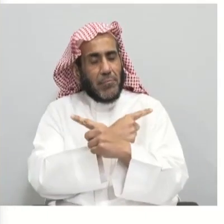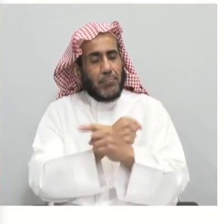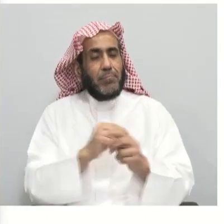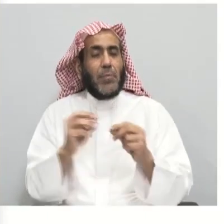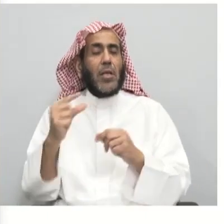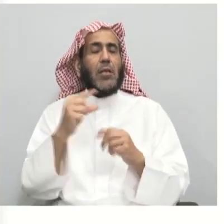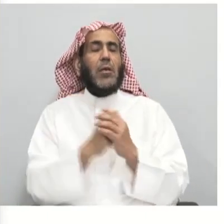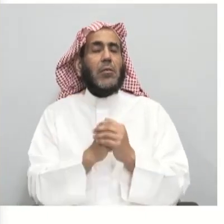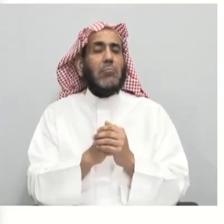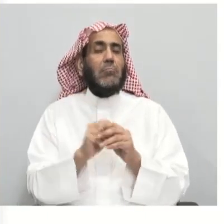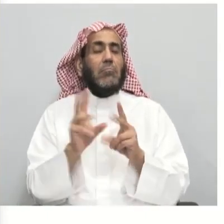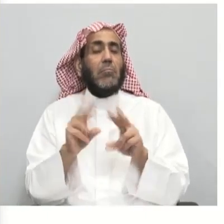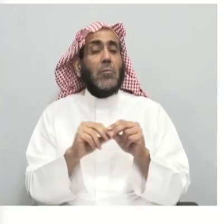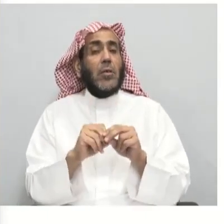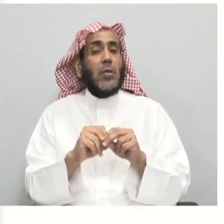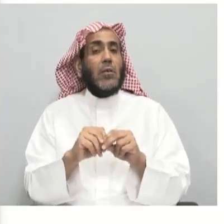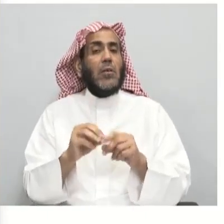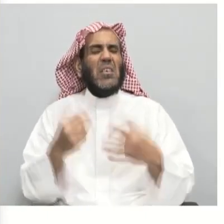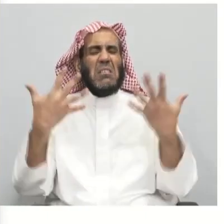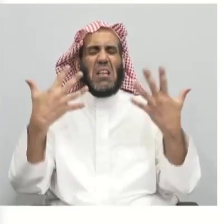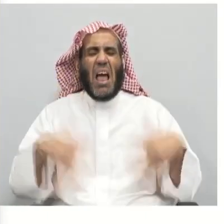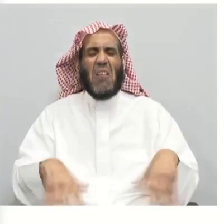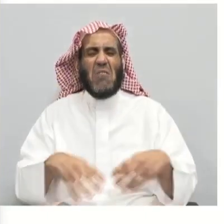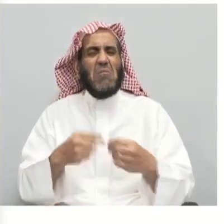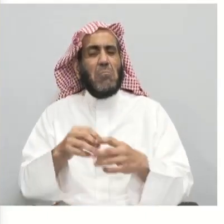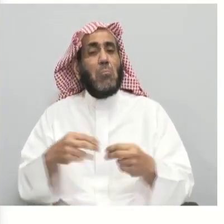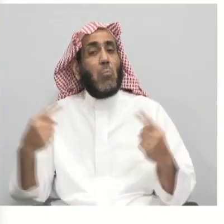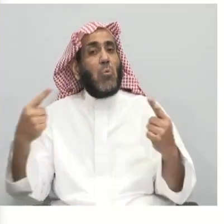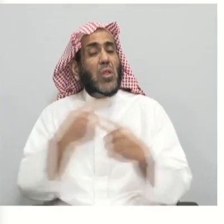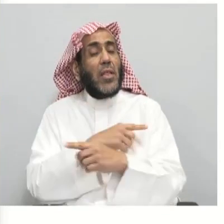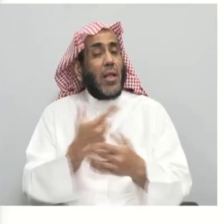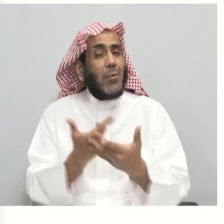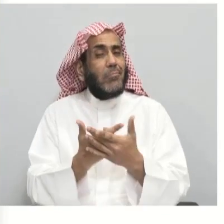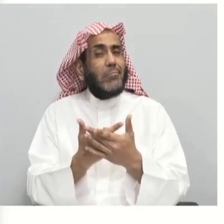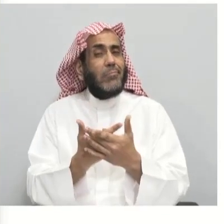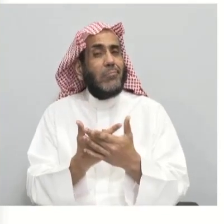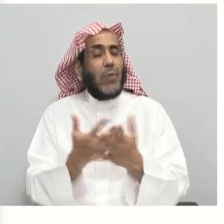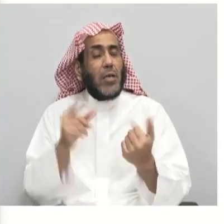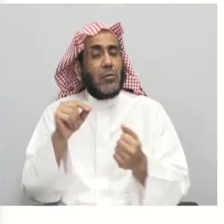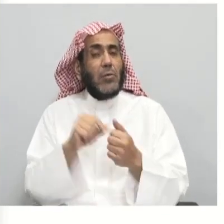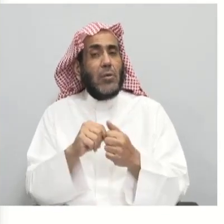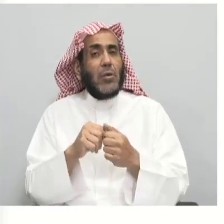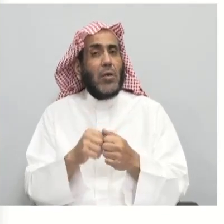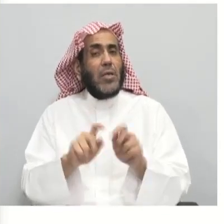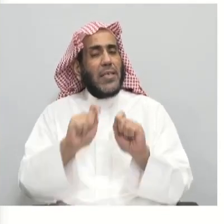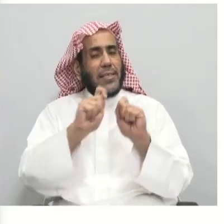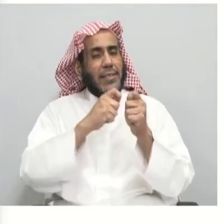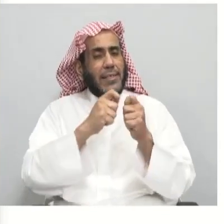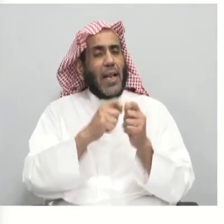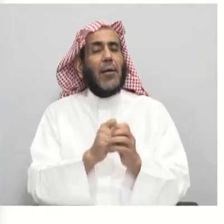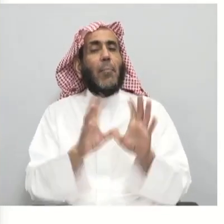هذه الكلمات كلمه اتلاف ضد هذه الكلمه احسنتم اصلاح